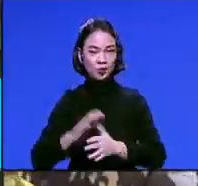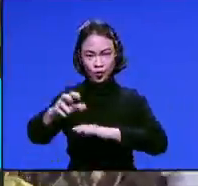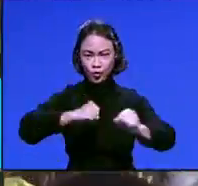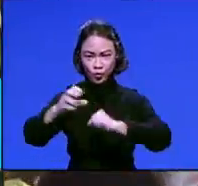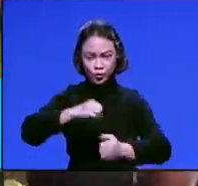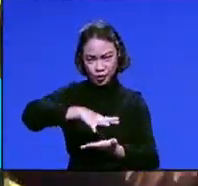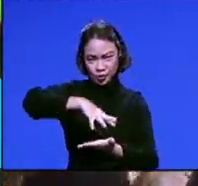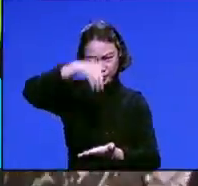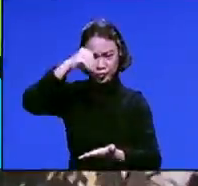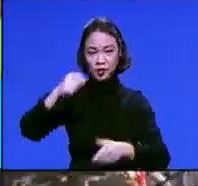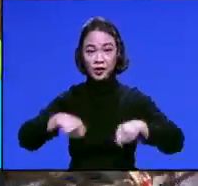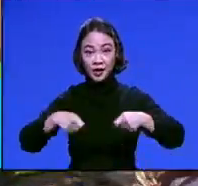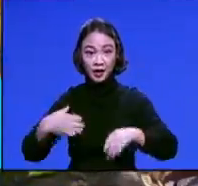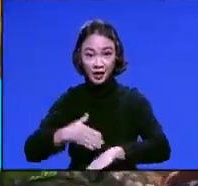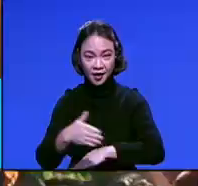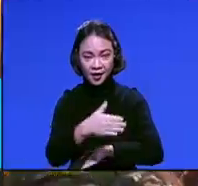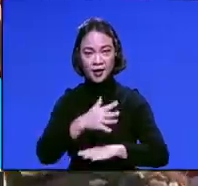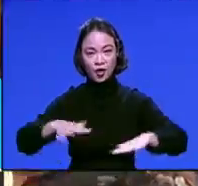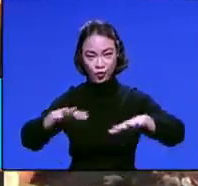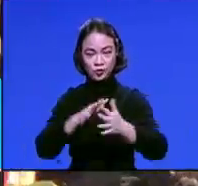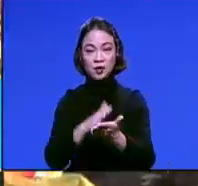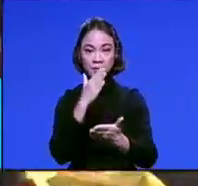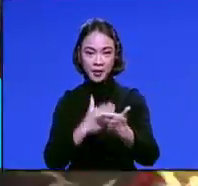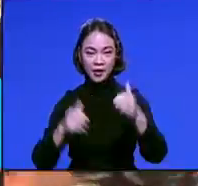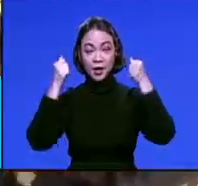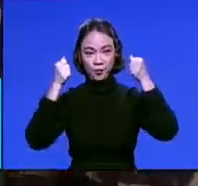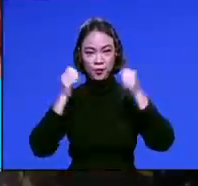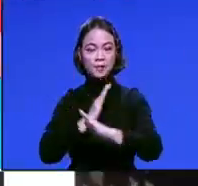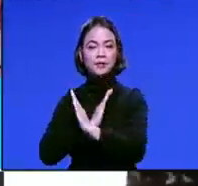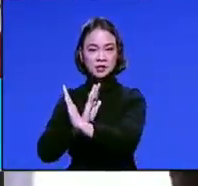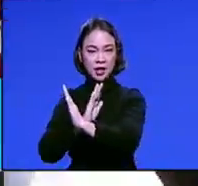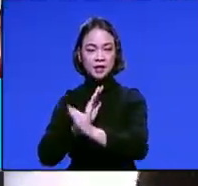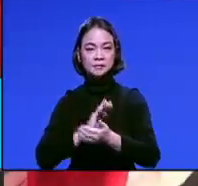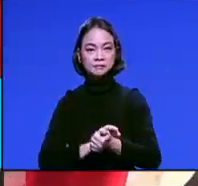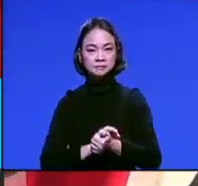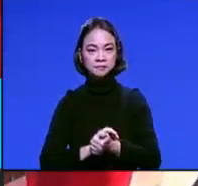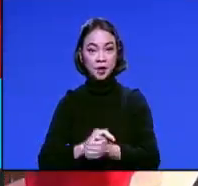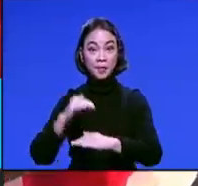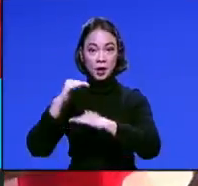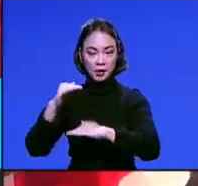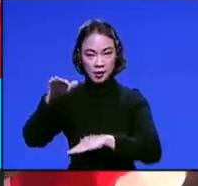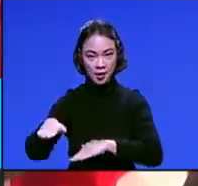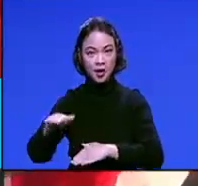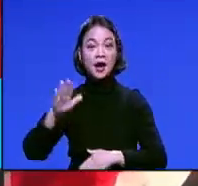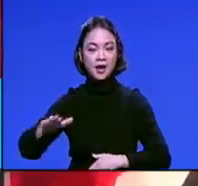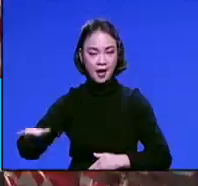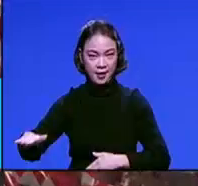tumpeng hasil olahan ikan laut ini merupakan bagian dari kampanye pencegahan stunting di Kabupaten